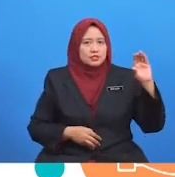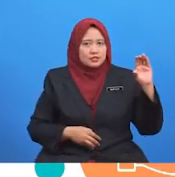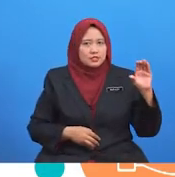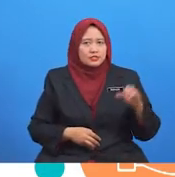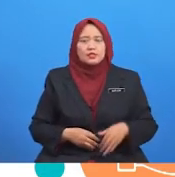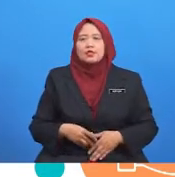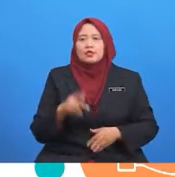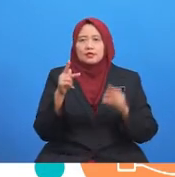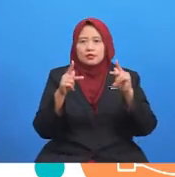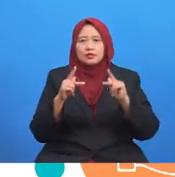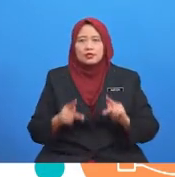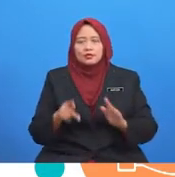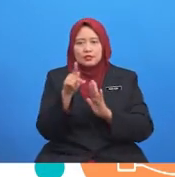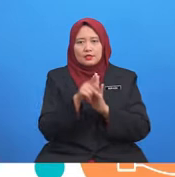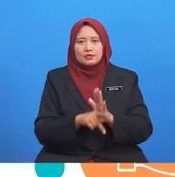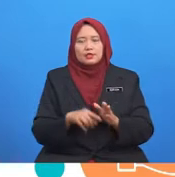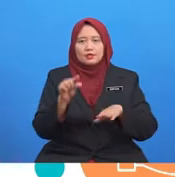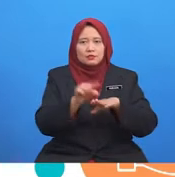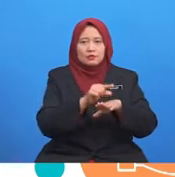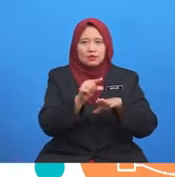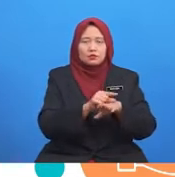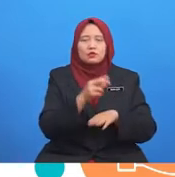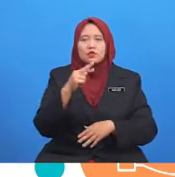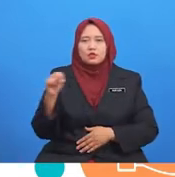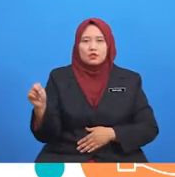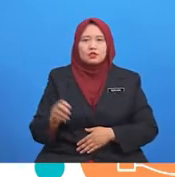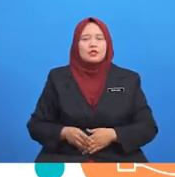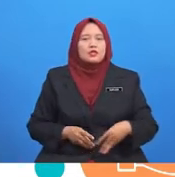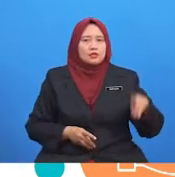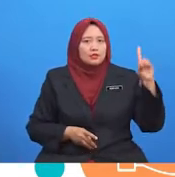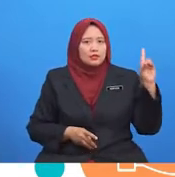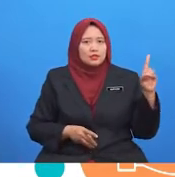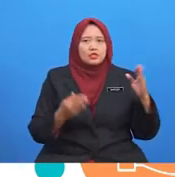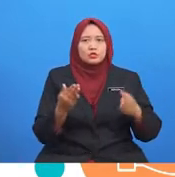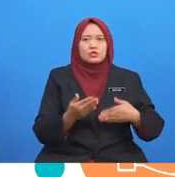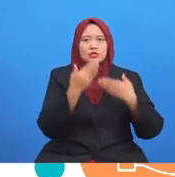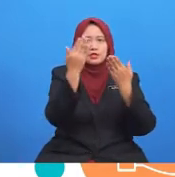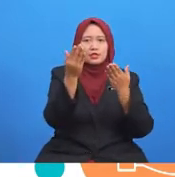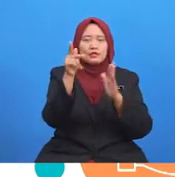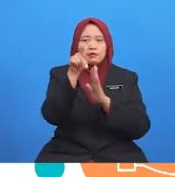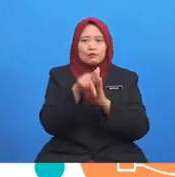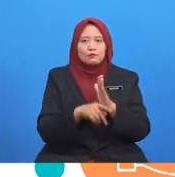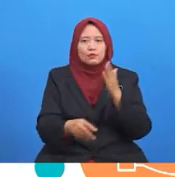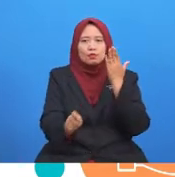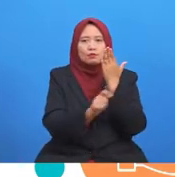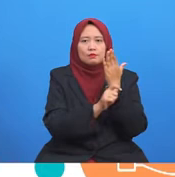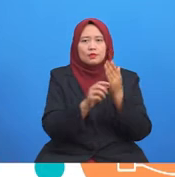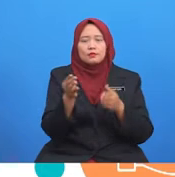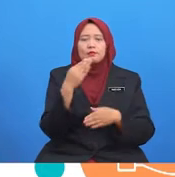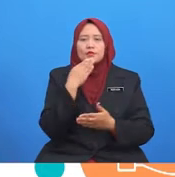Kaedah kepenggunaan, dan D. Cadangan penambahbaikan.